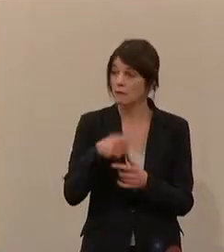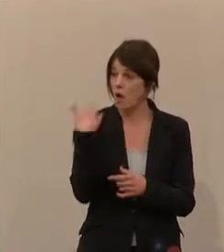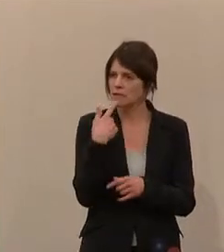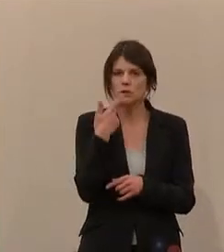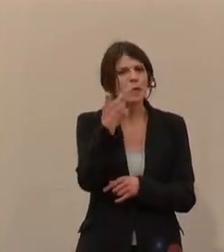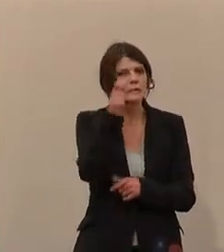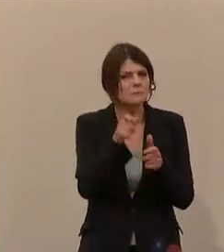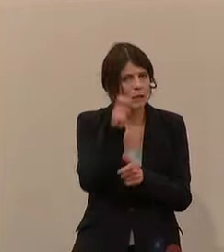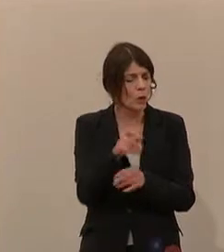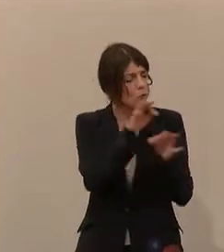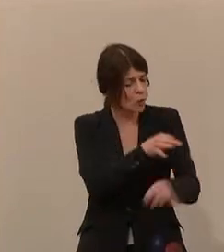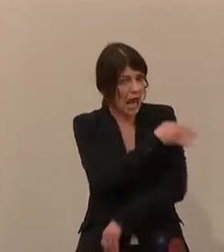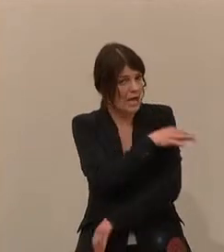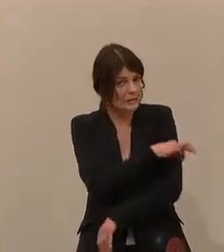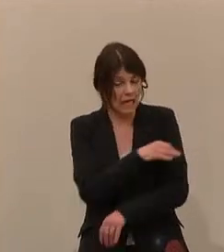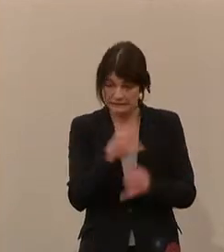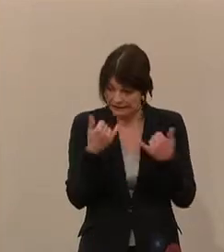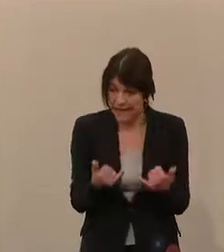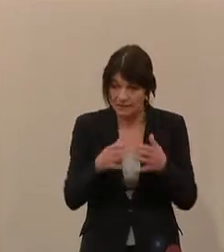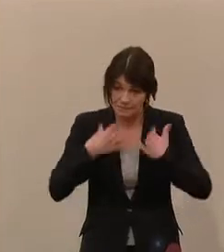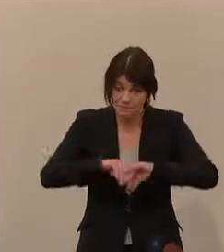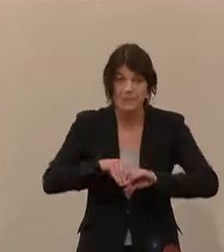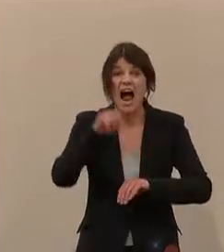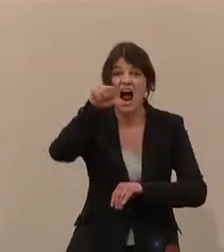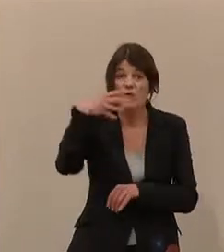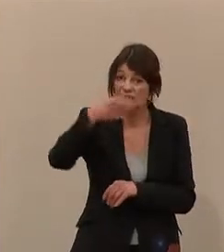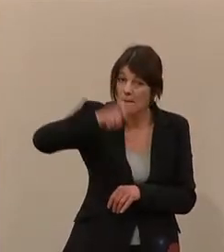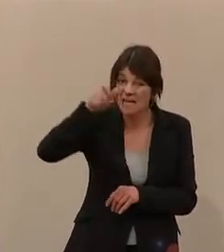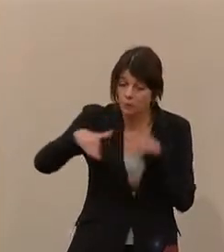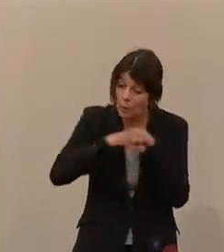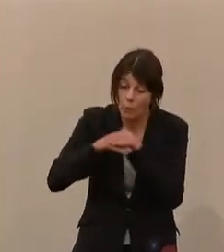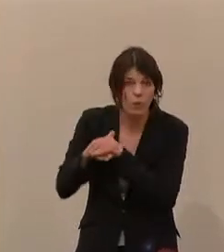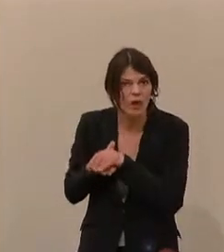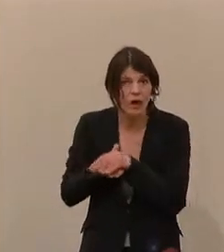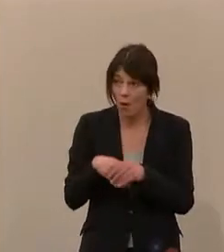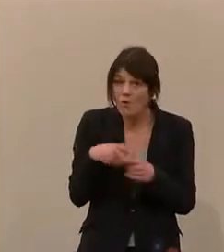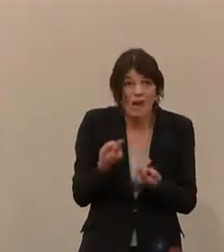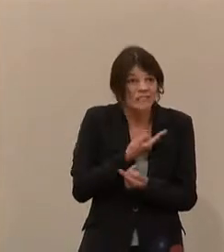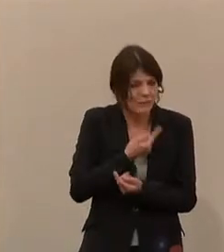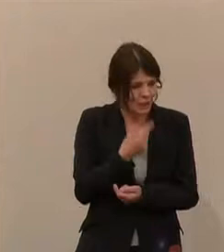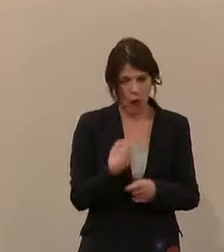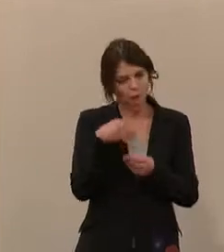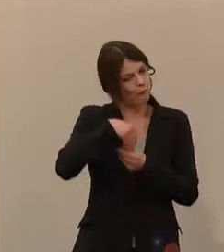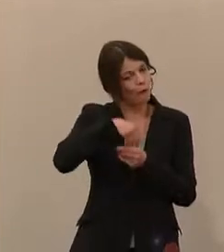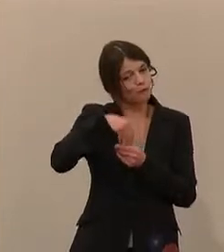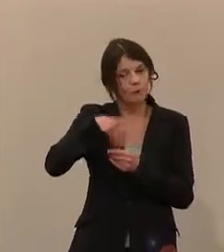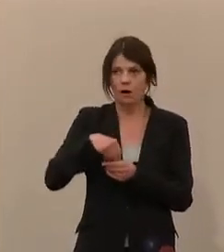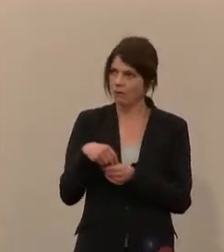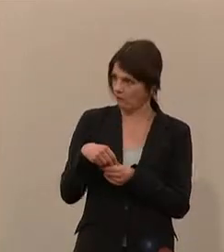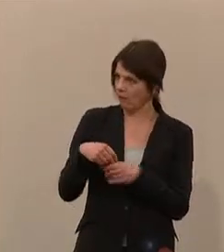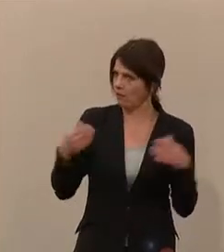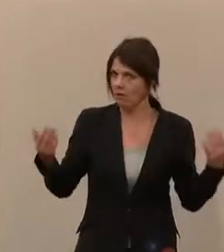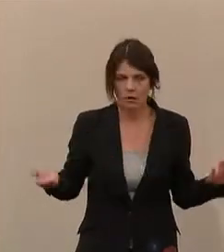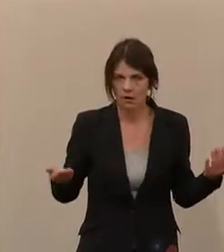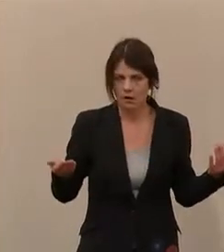Kanzler gehabt hat in seinem Kabinett, hat er jetzt 41. Und dann von Sparsamkeit zu reden, das halte ich